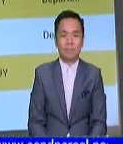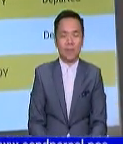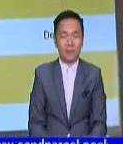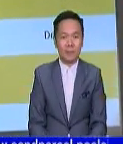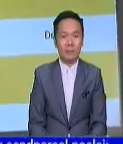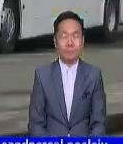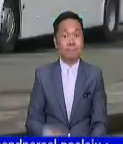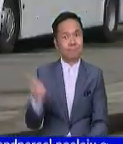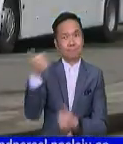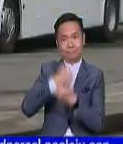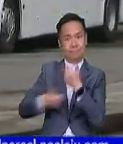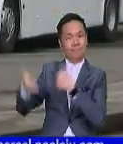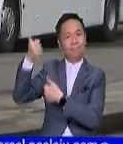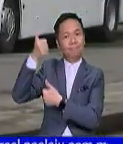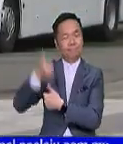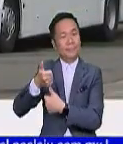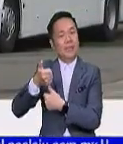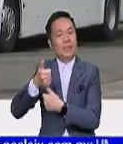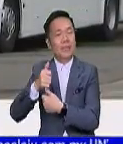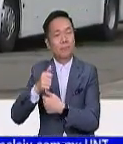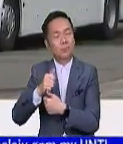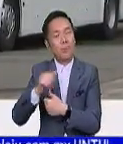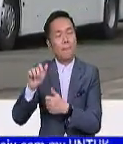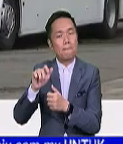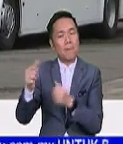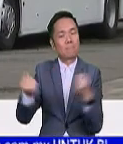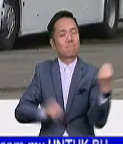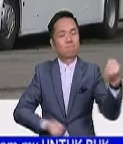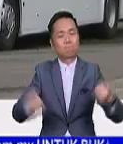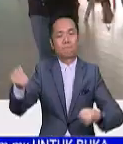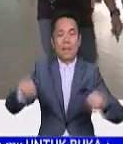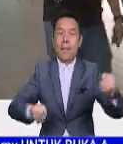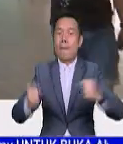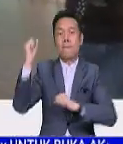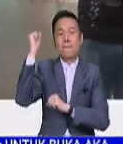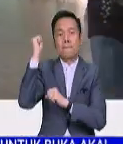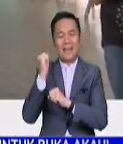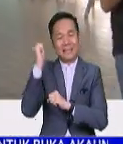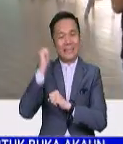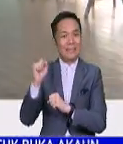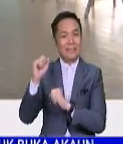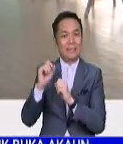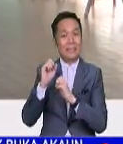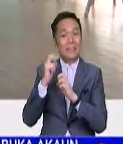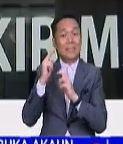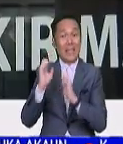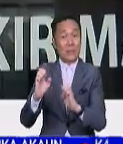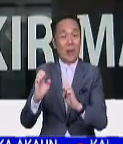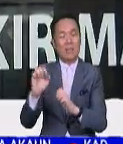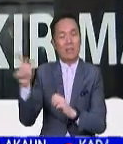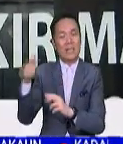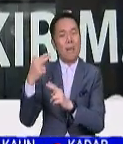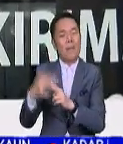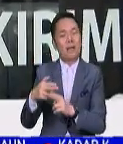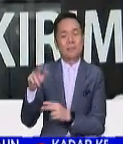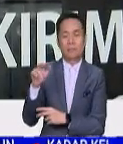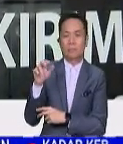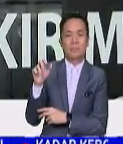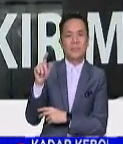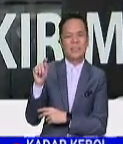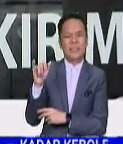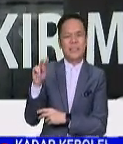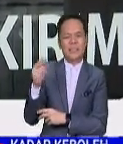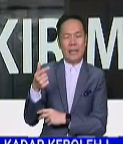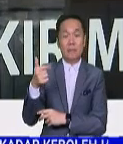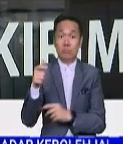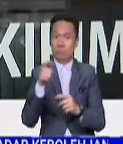timbalan presiden persatuan pengusaha dan pemandu bas ekspress Sabah sibogat Yi berkata pihaknya sentiasa mengutamakan